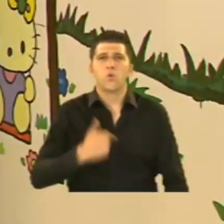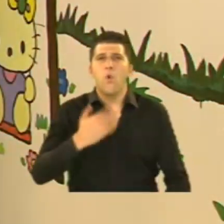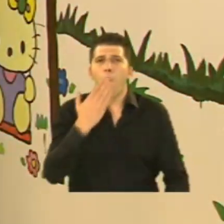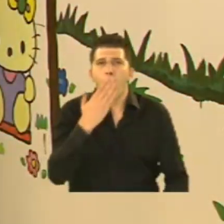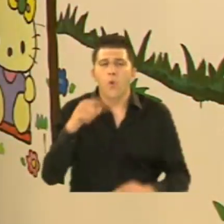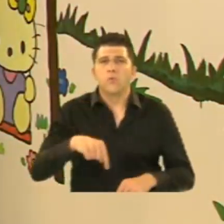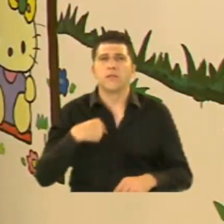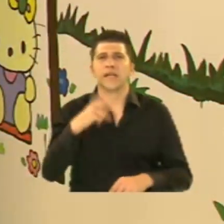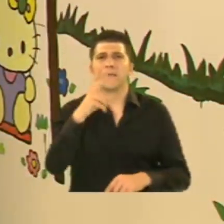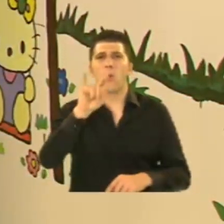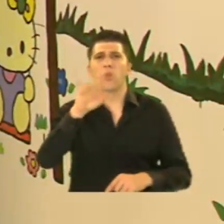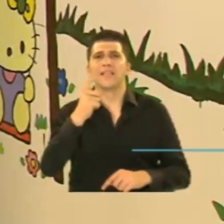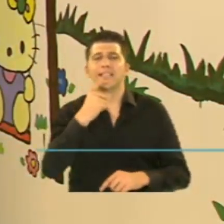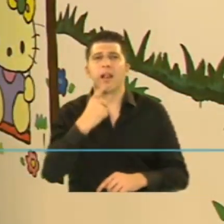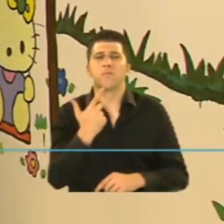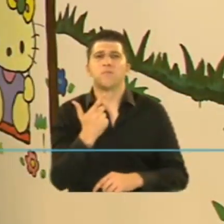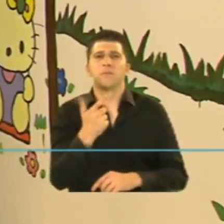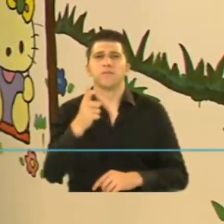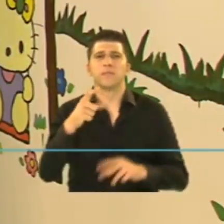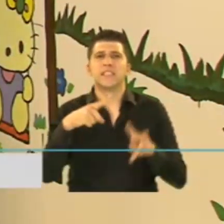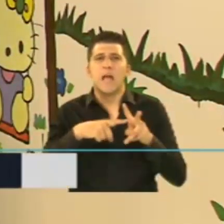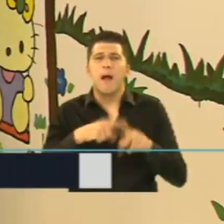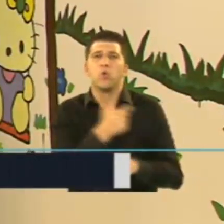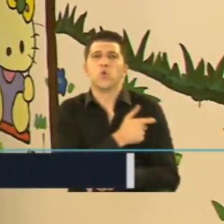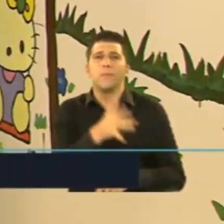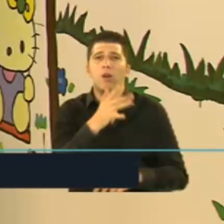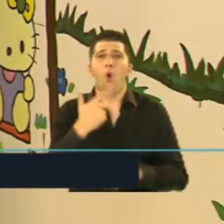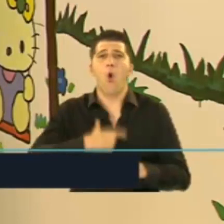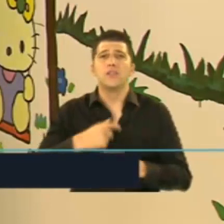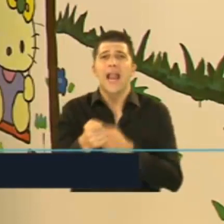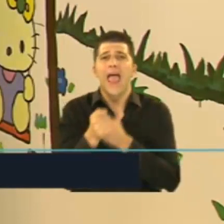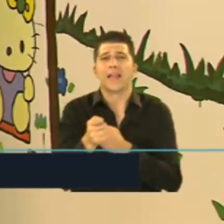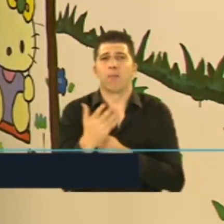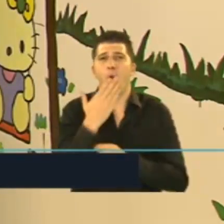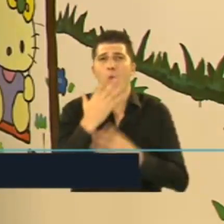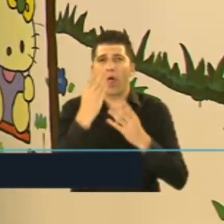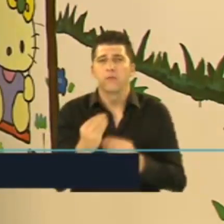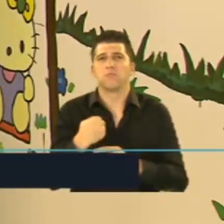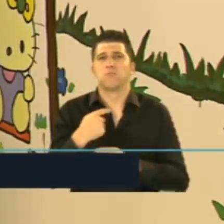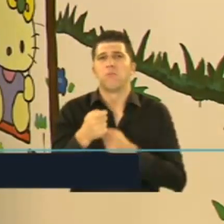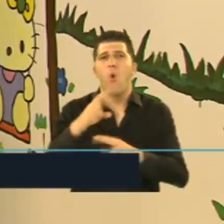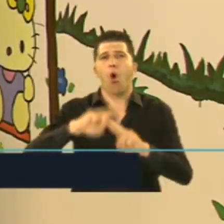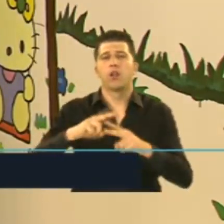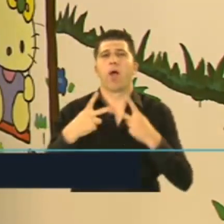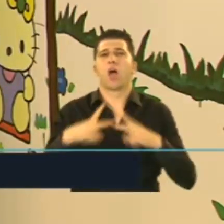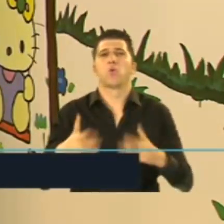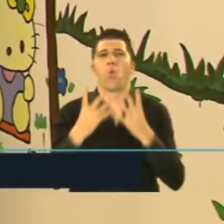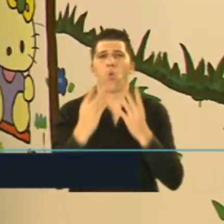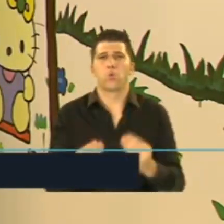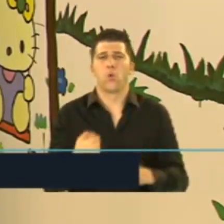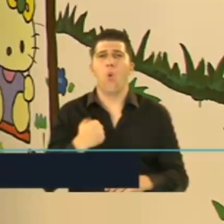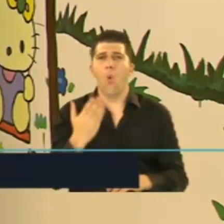Okulumuz 2014 yılında Kemal Yurtbilir Özel Eğitim Anaokulu olarak eğitim öğretime